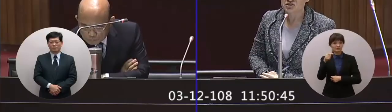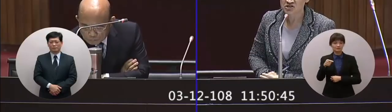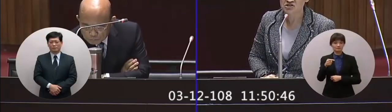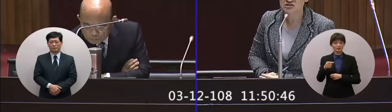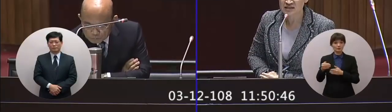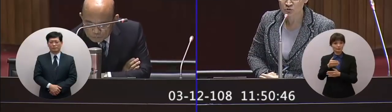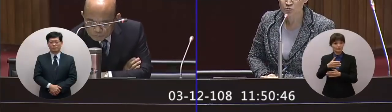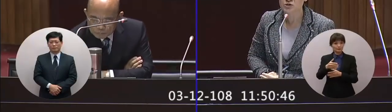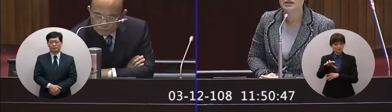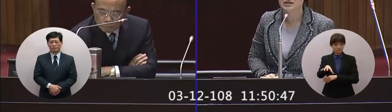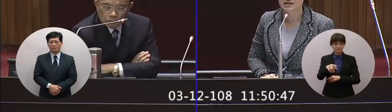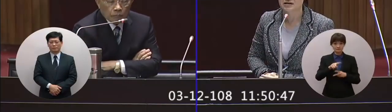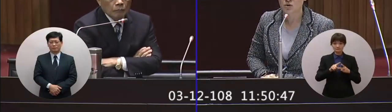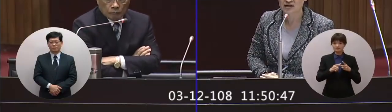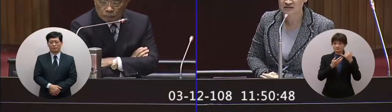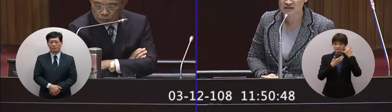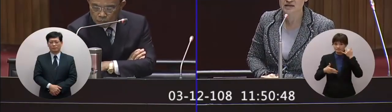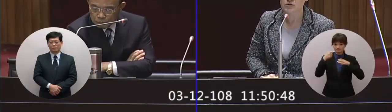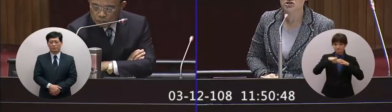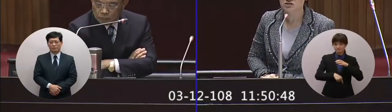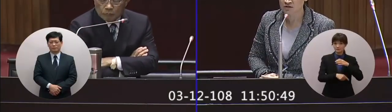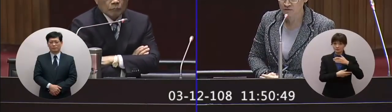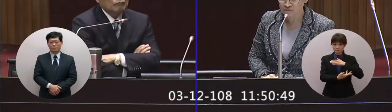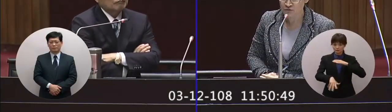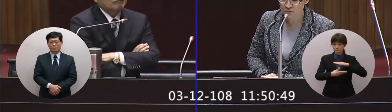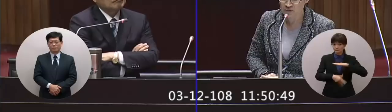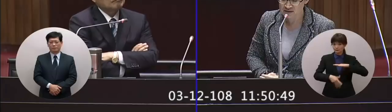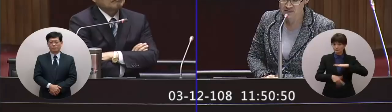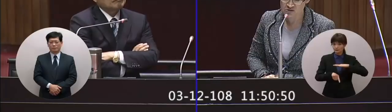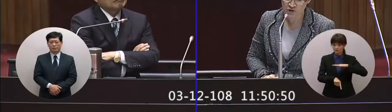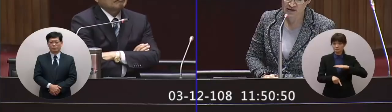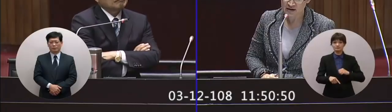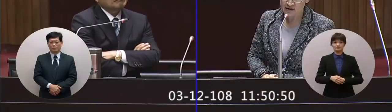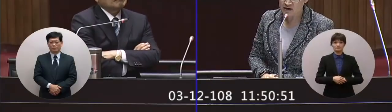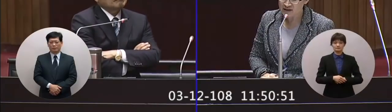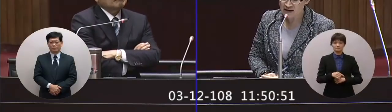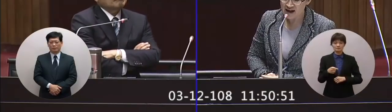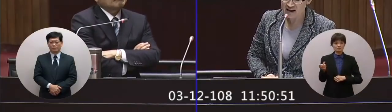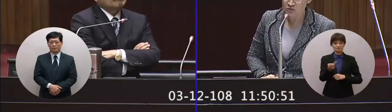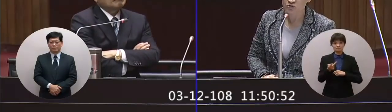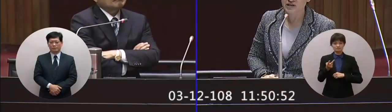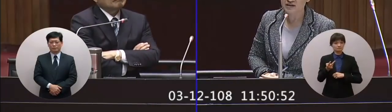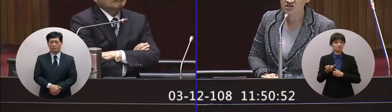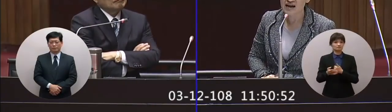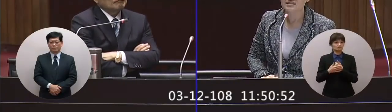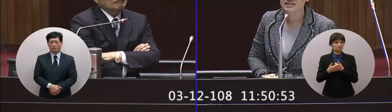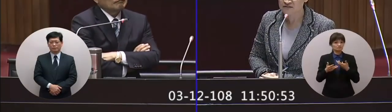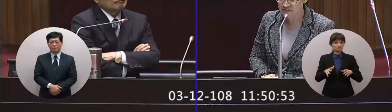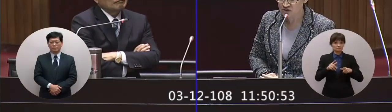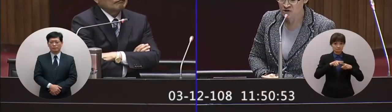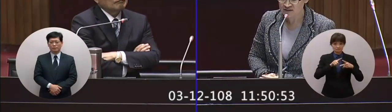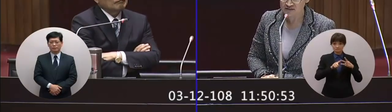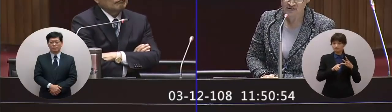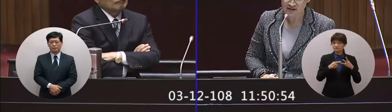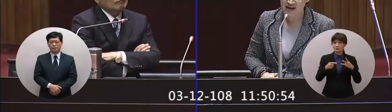业也是世界独特的一个花莲地理位置能够赋予我们的资源。另外当然还有渔业、赏